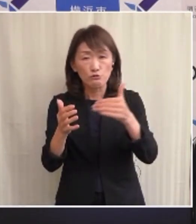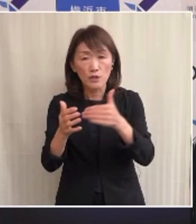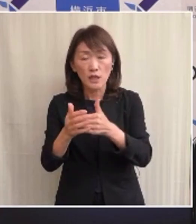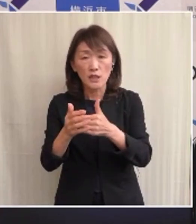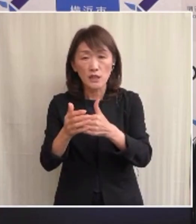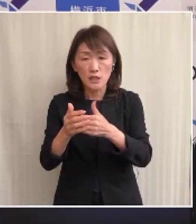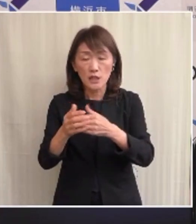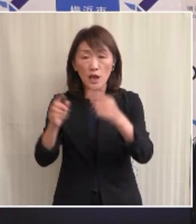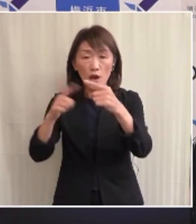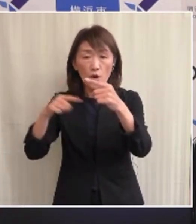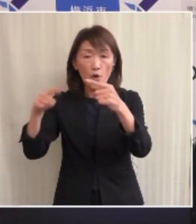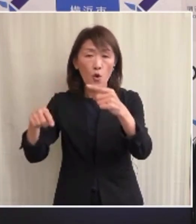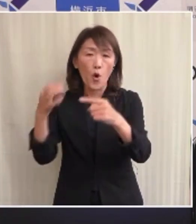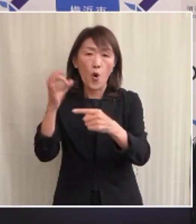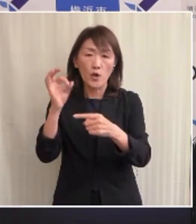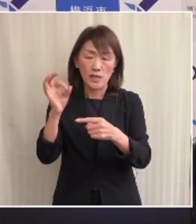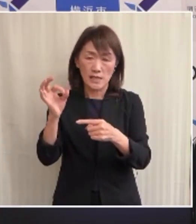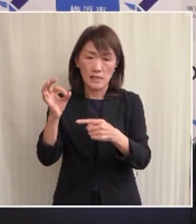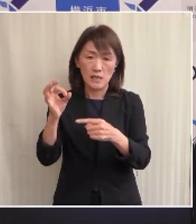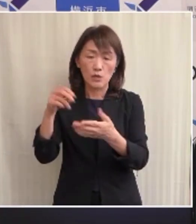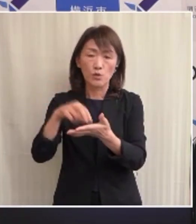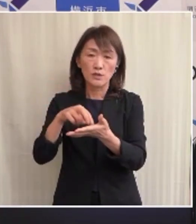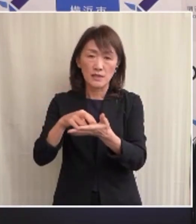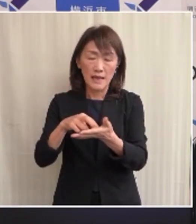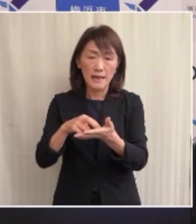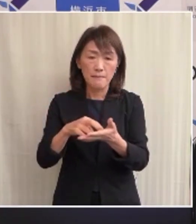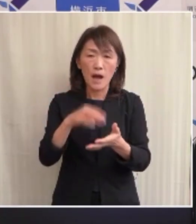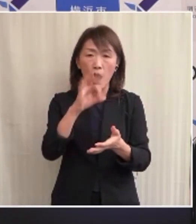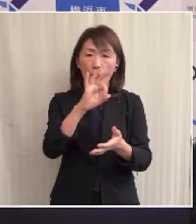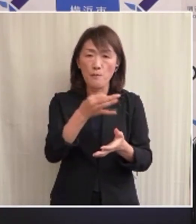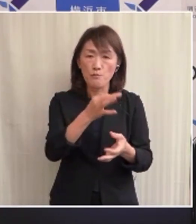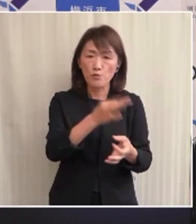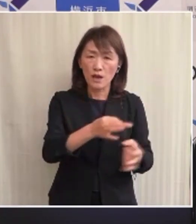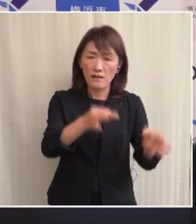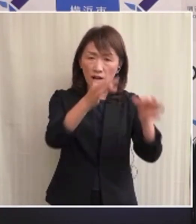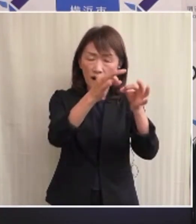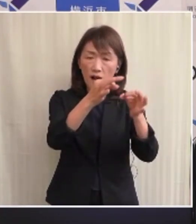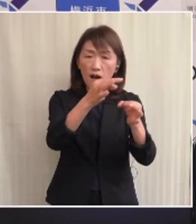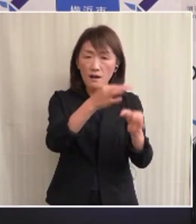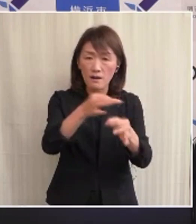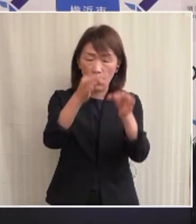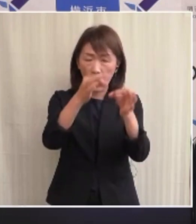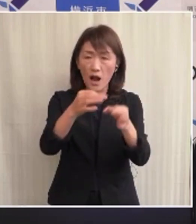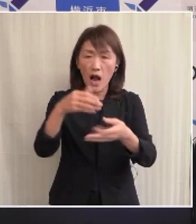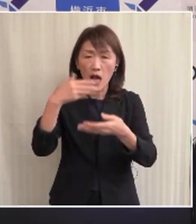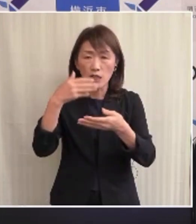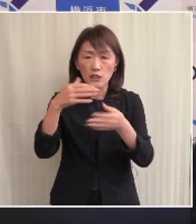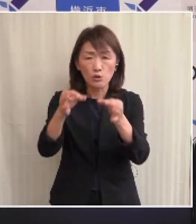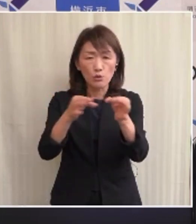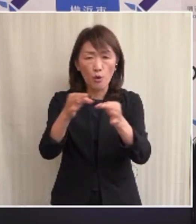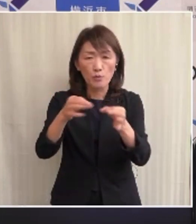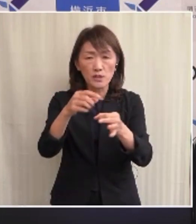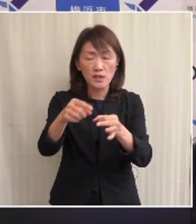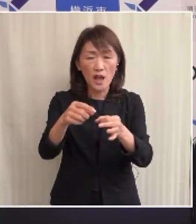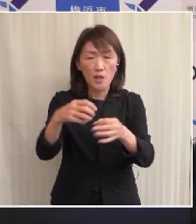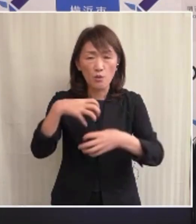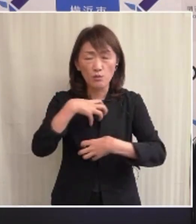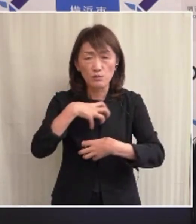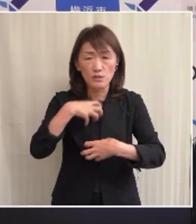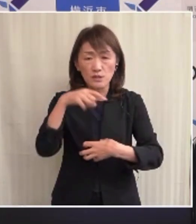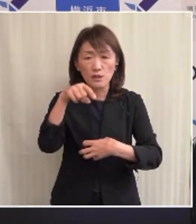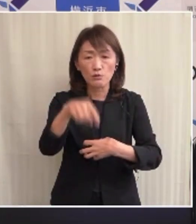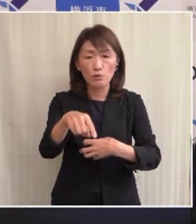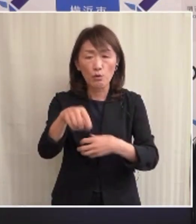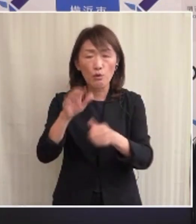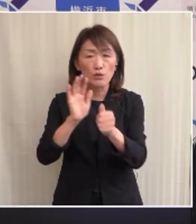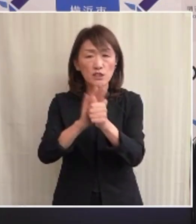まあ市民のこう物価高とか、まあ、飲食店さんとか苦しんでいるところにこう支援しようという